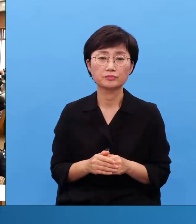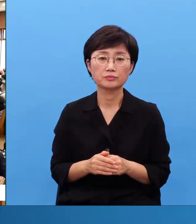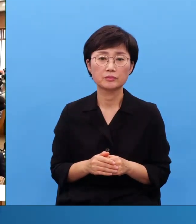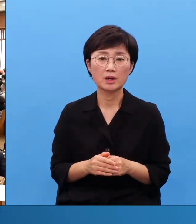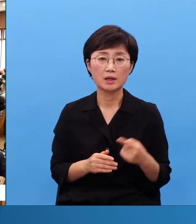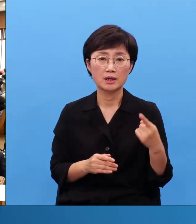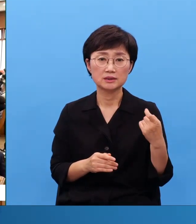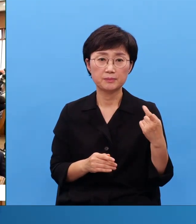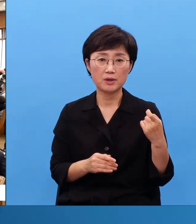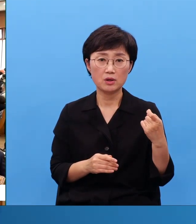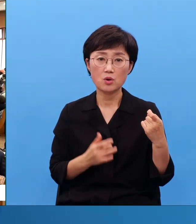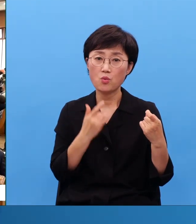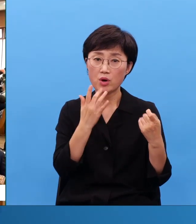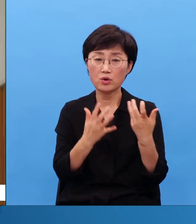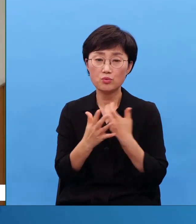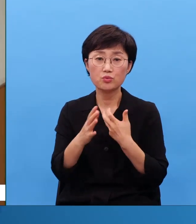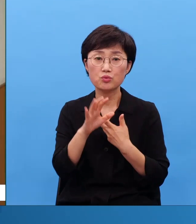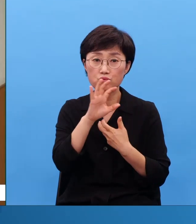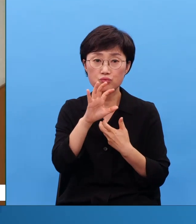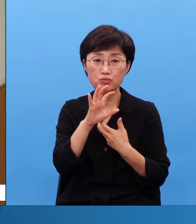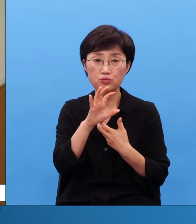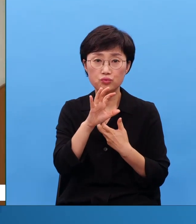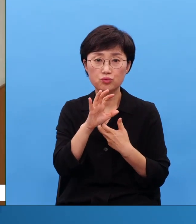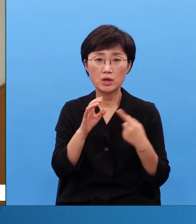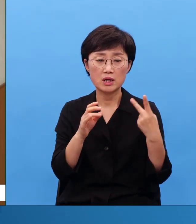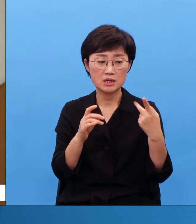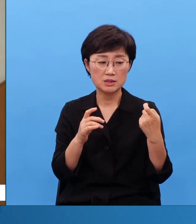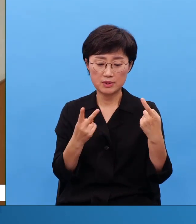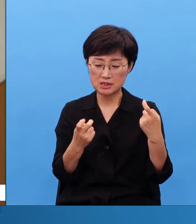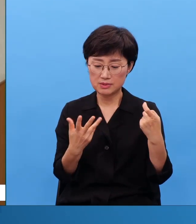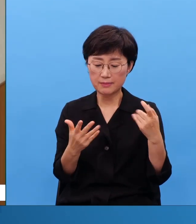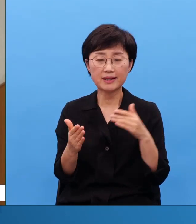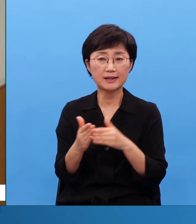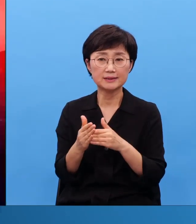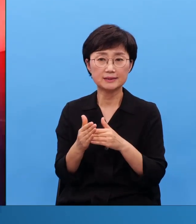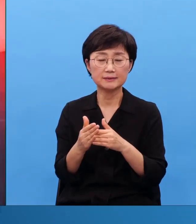11월 237 화요제자 훈련 등록이 오는 23일 마감됩니다.